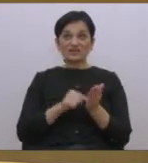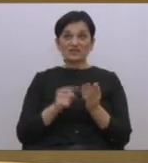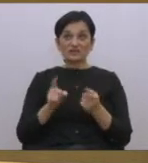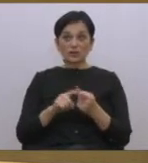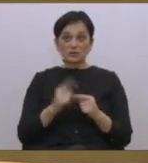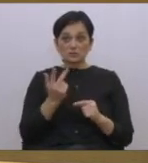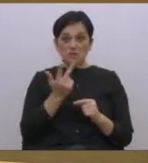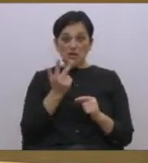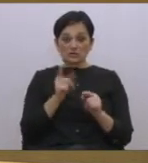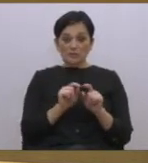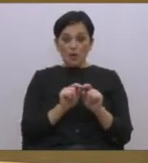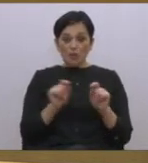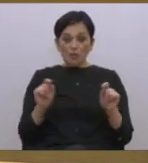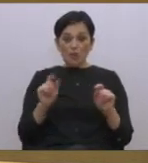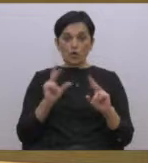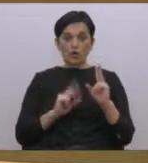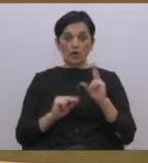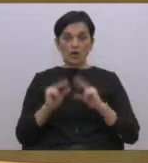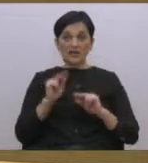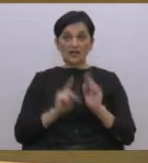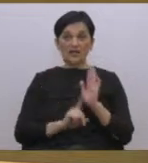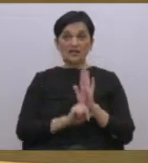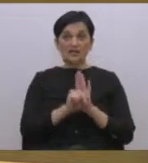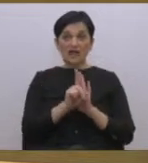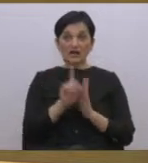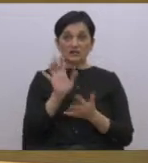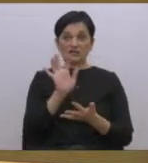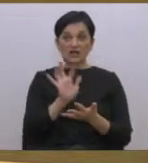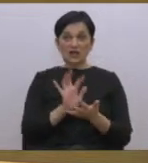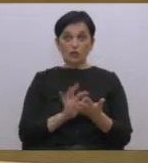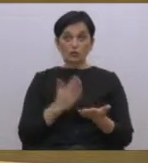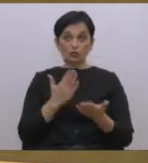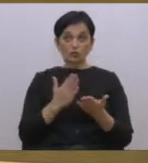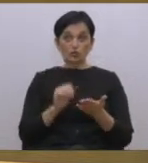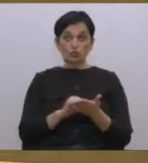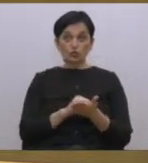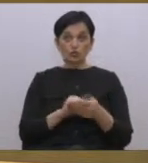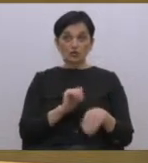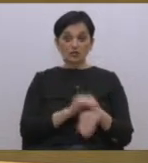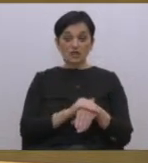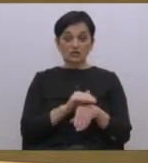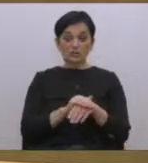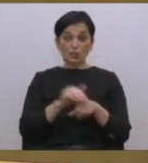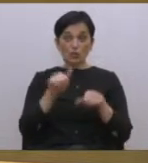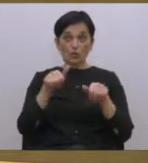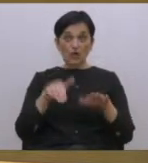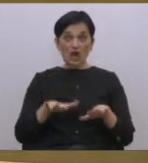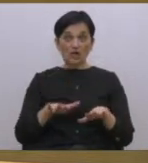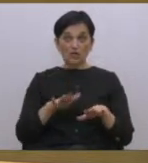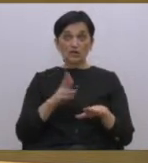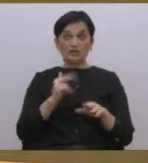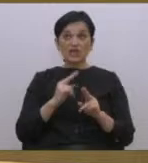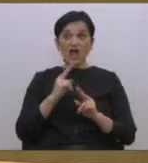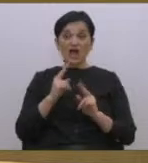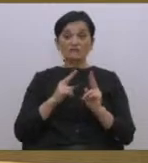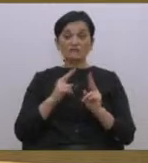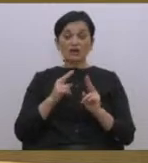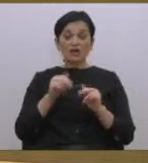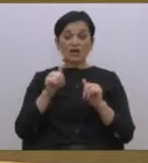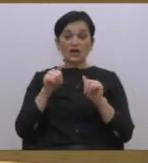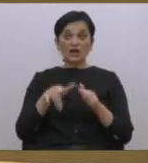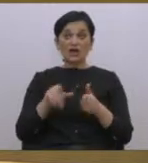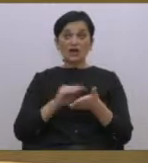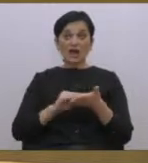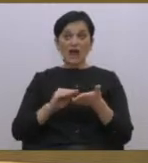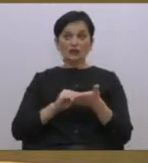მესამე პუნქტი არის გათვალისწინებული დასაწყისში ტექსტი ასე მიდის თუ დასაბუთებული გადაწყვეტილების დასაბუთებული განჩინების